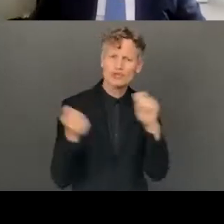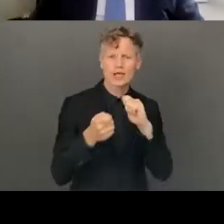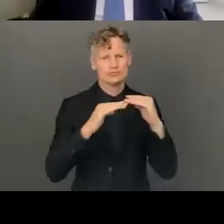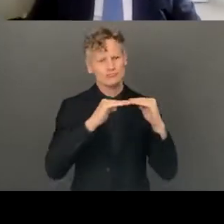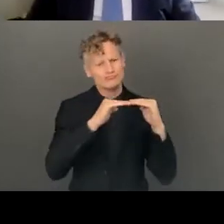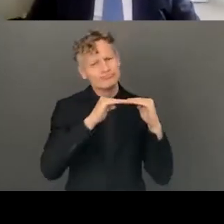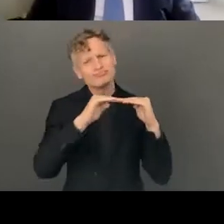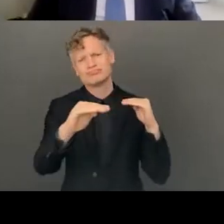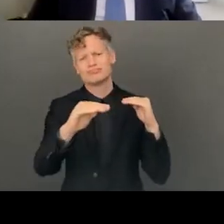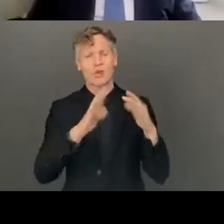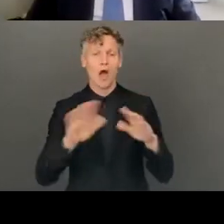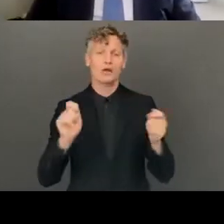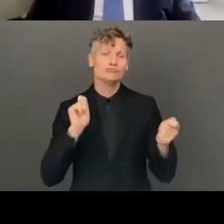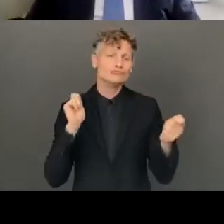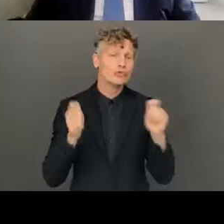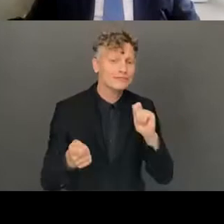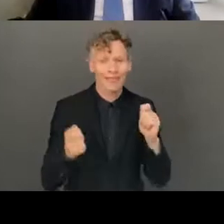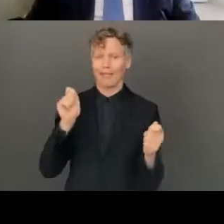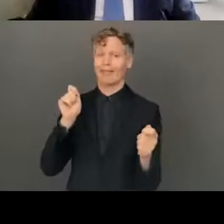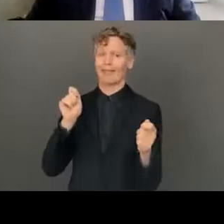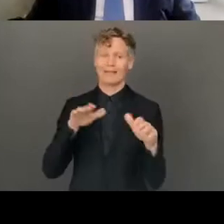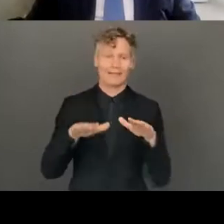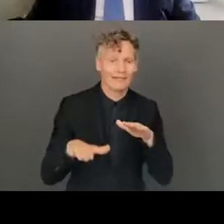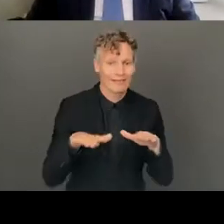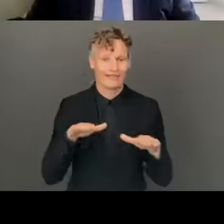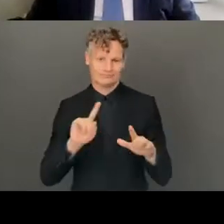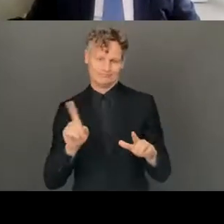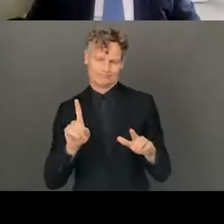possibilité unique de faire un changement.